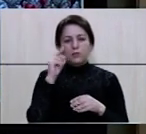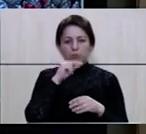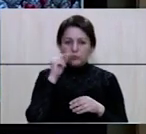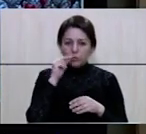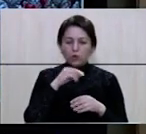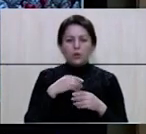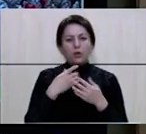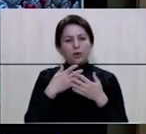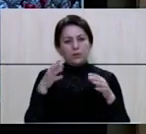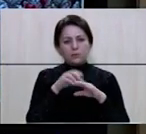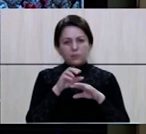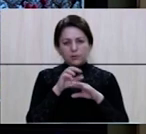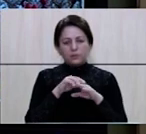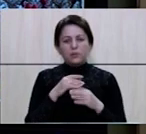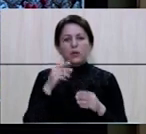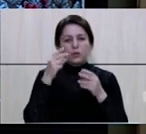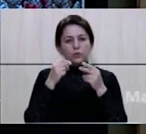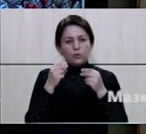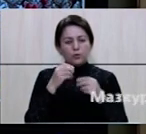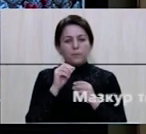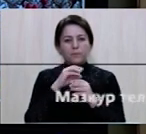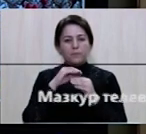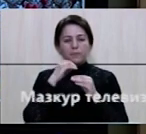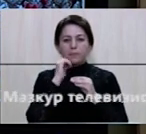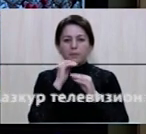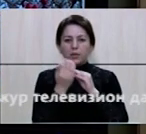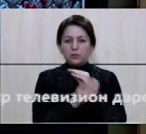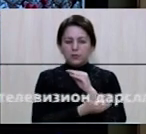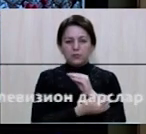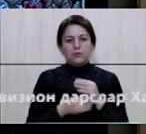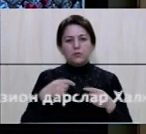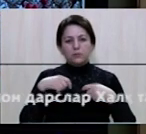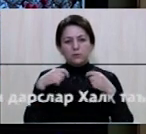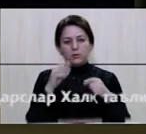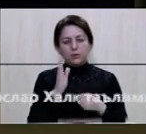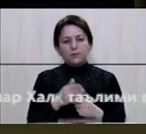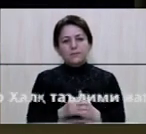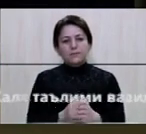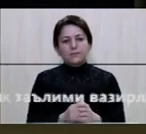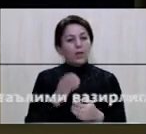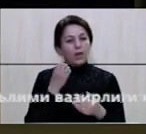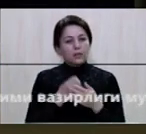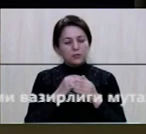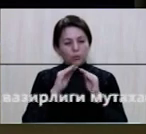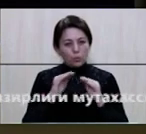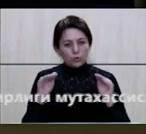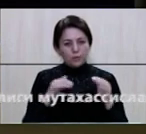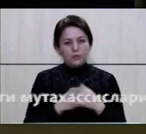va poyabzal hamda shoyi ni eksport qiladi. Aziz